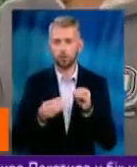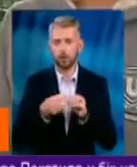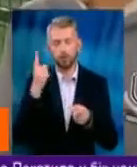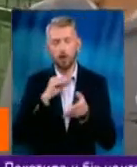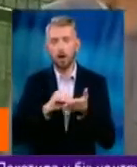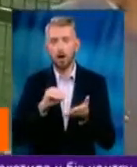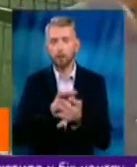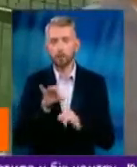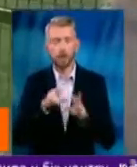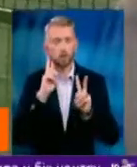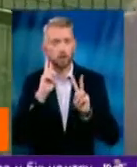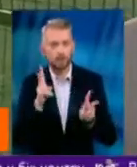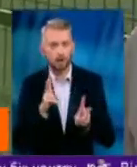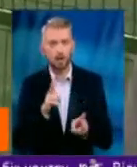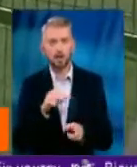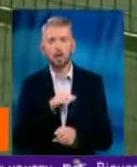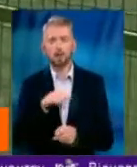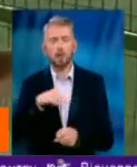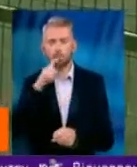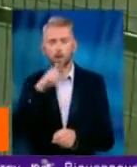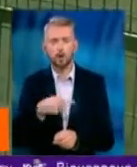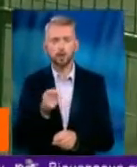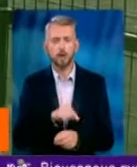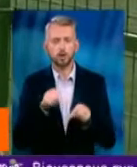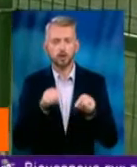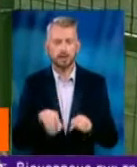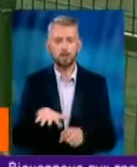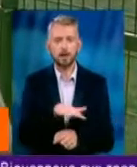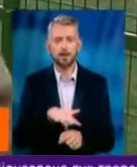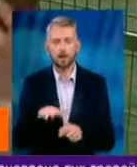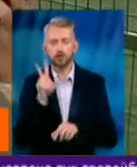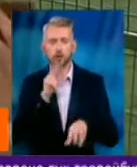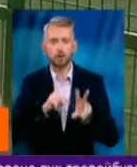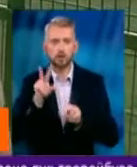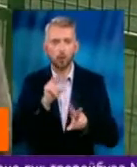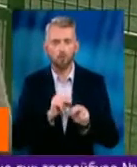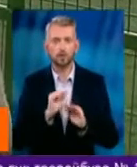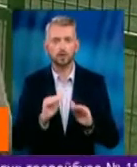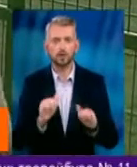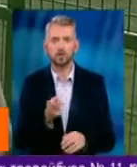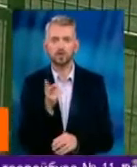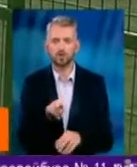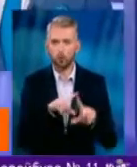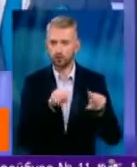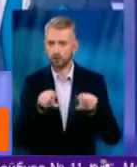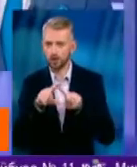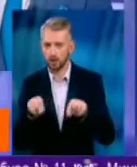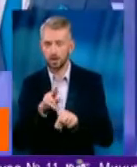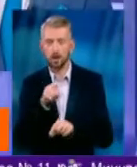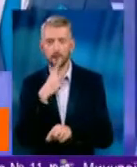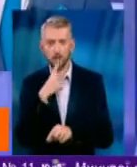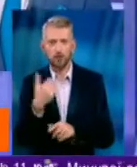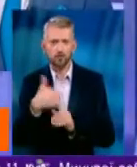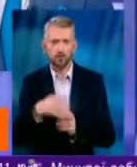Ауріко не знає. Саме погане те, що на цей майданчик розраховують діти 2 шкіл, і як ви бачите, вони вже